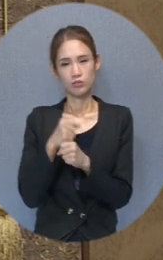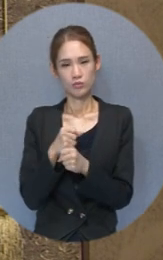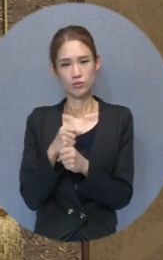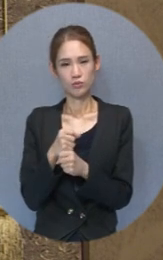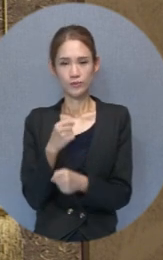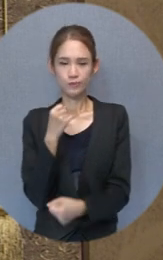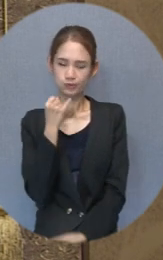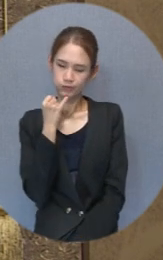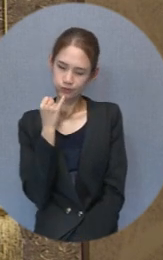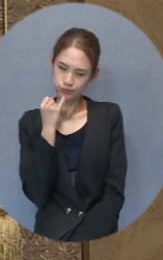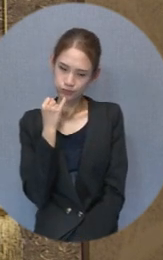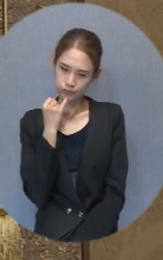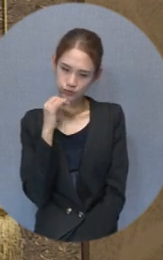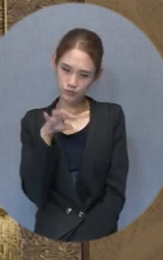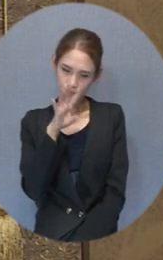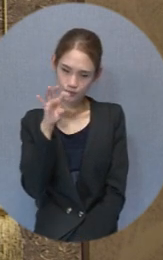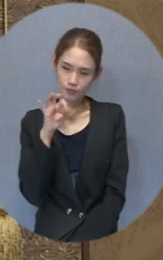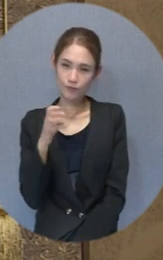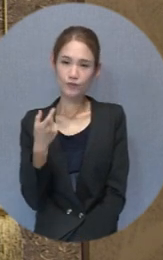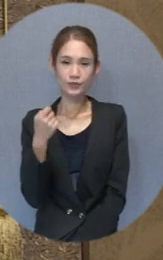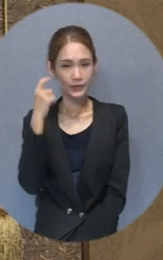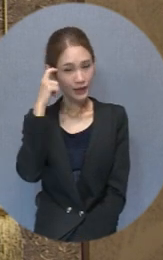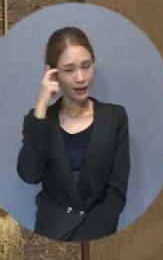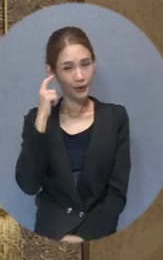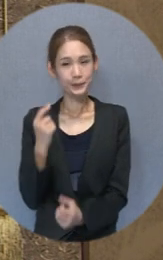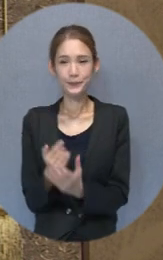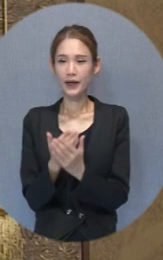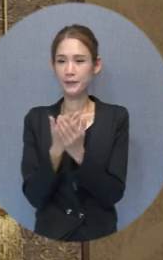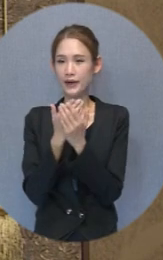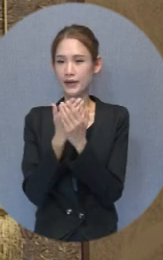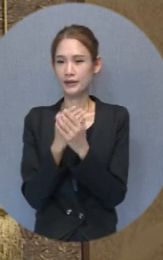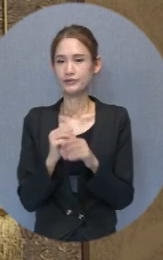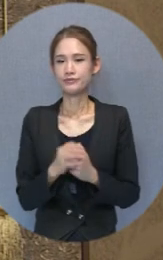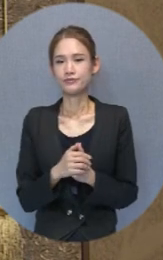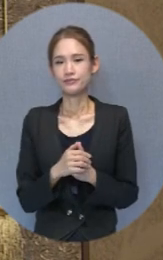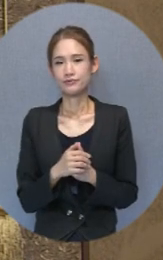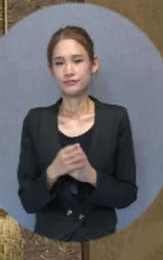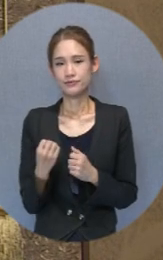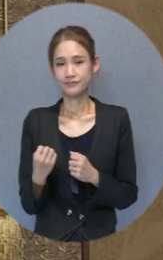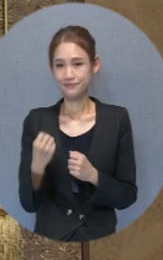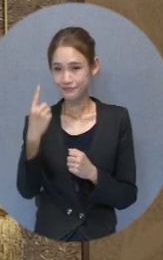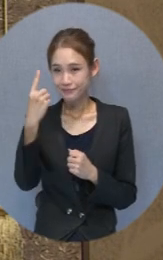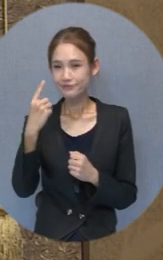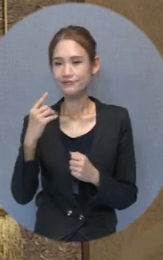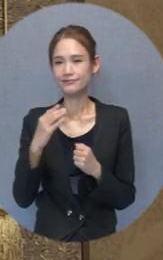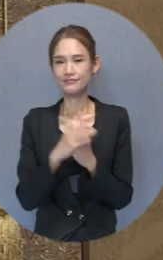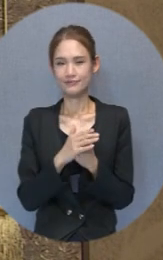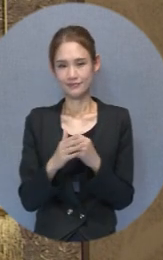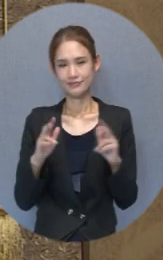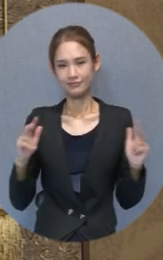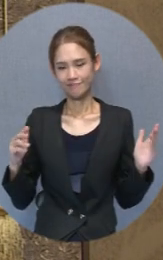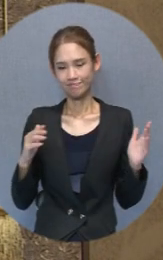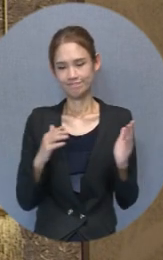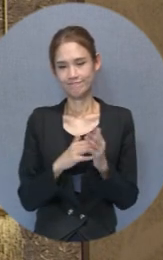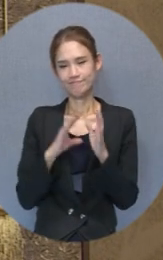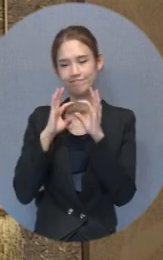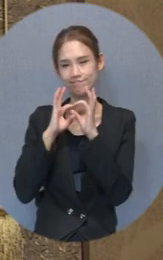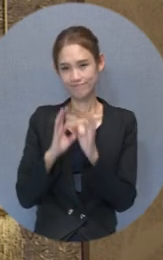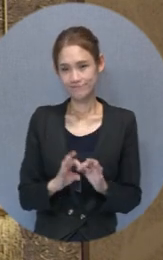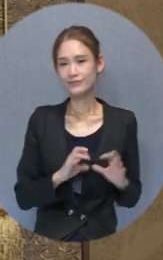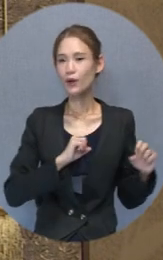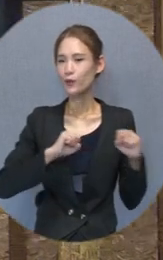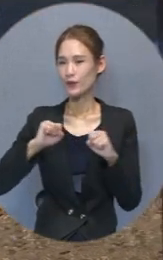만들고 있어야 되지 않나 해서 개발을 하게 되었고요. 네. 그게 이제 계기가 되어서 지금까지 활동을 하고